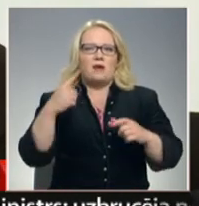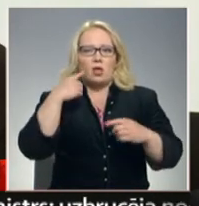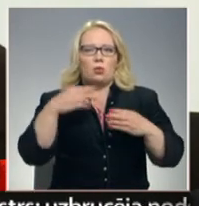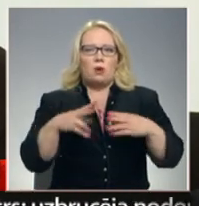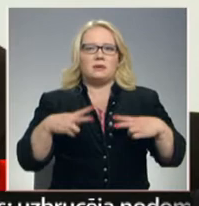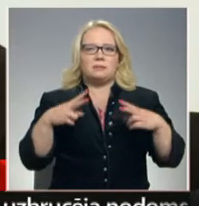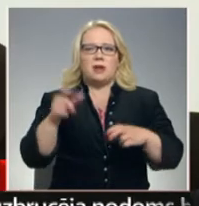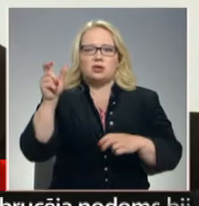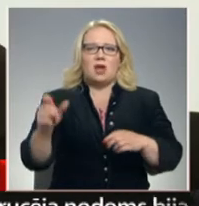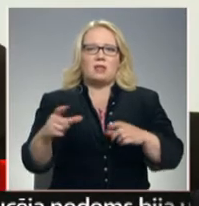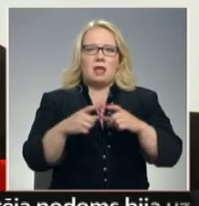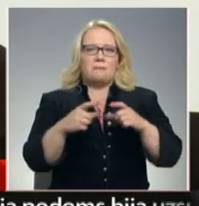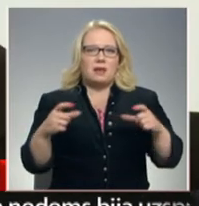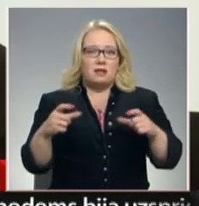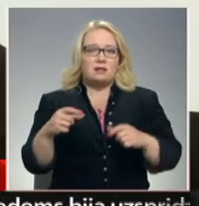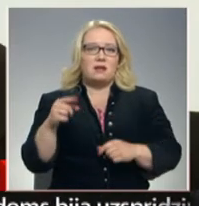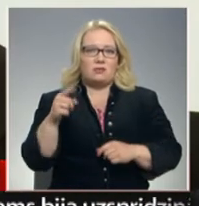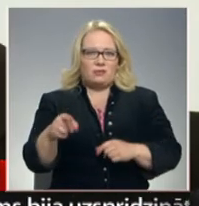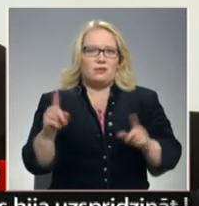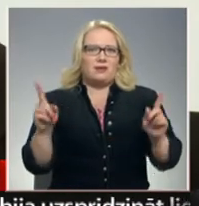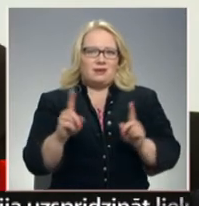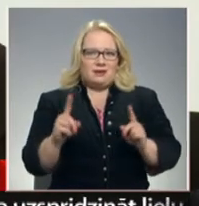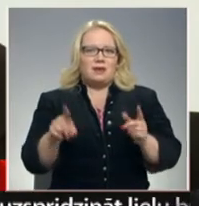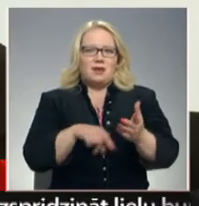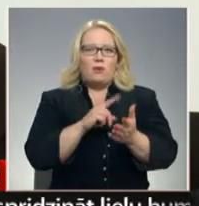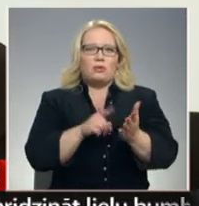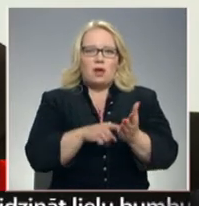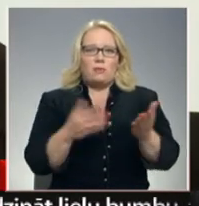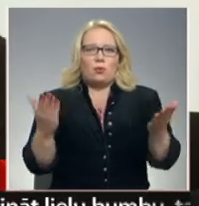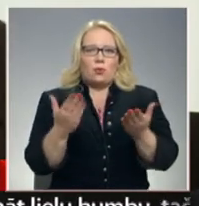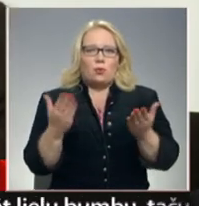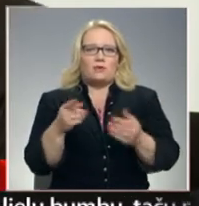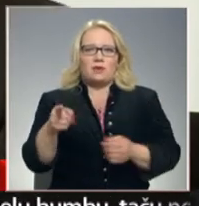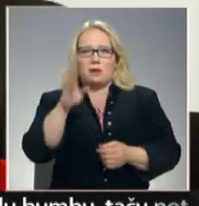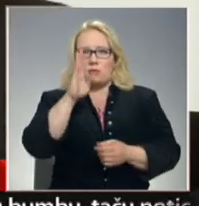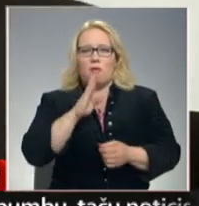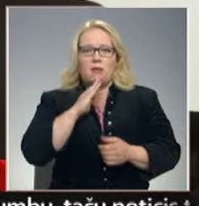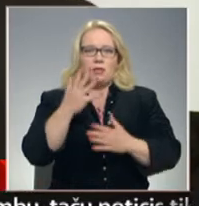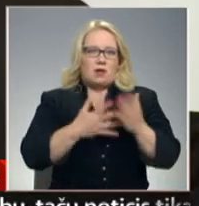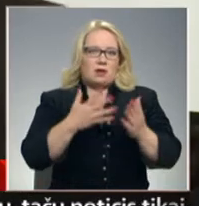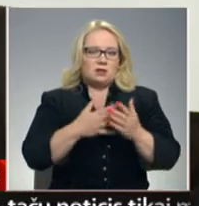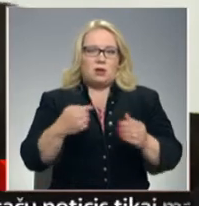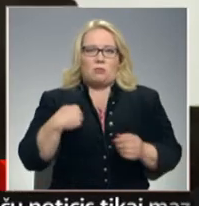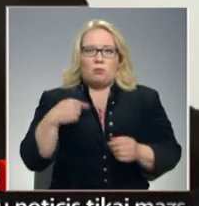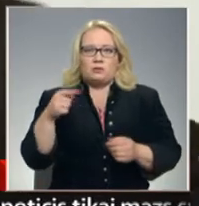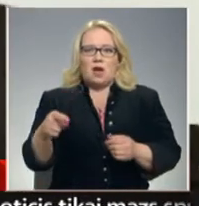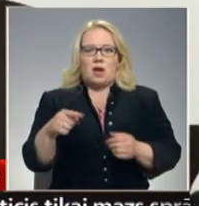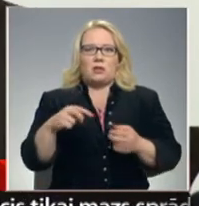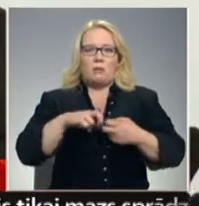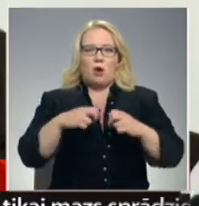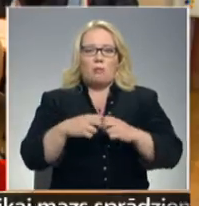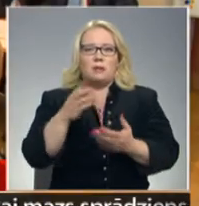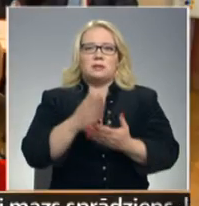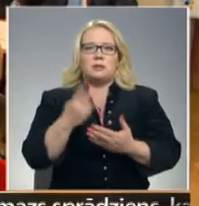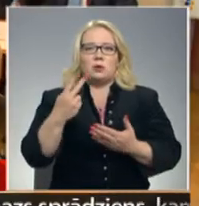priekšsēdētāji vēlēšanu biļetēni, tur ir jautājumi, kur viņiem nopietni jārisim. Mums tādas problēmas starp 28